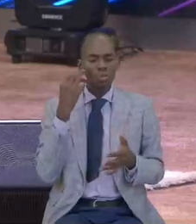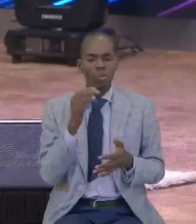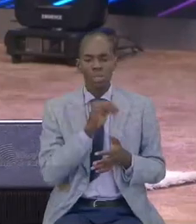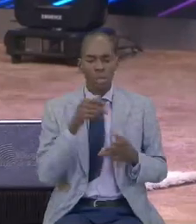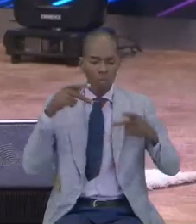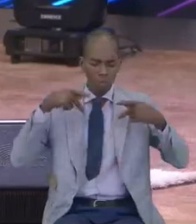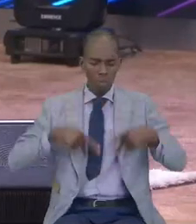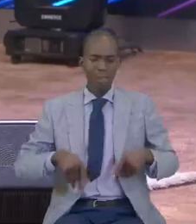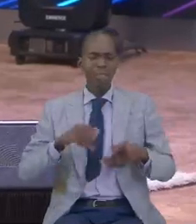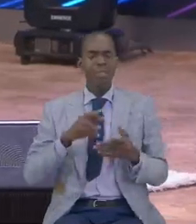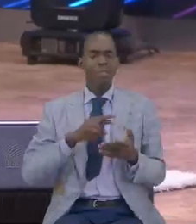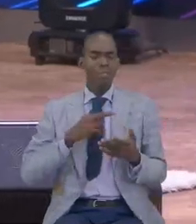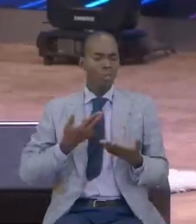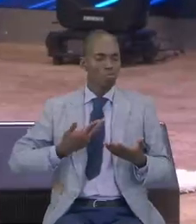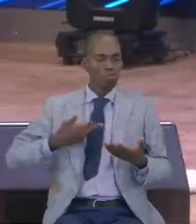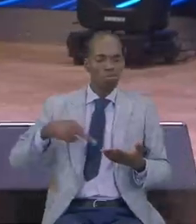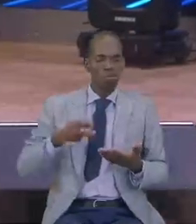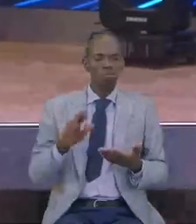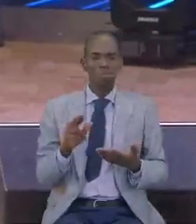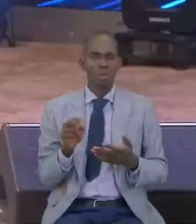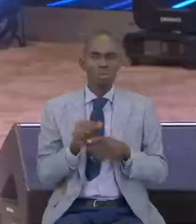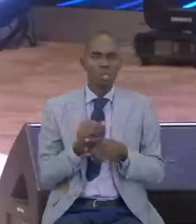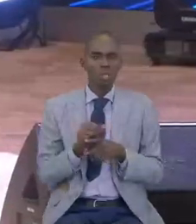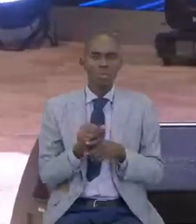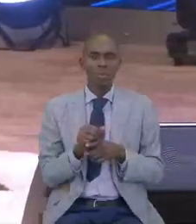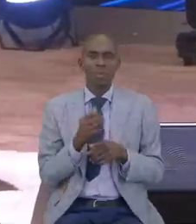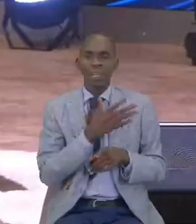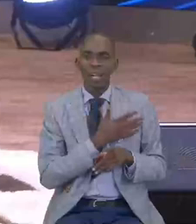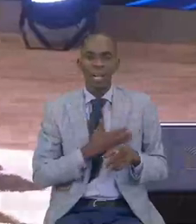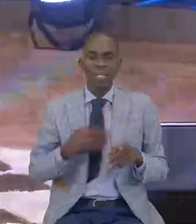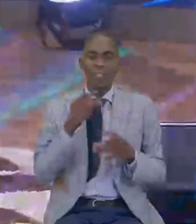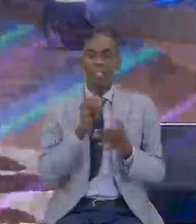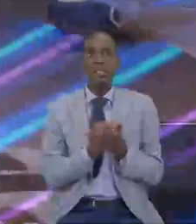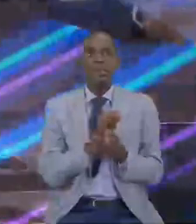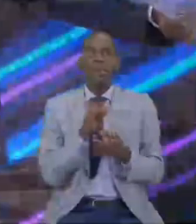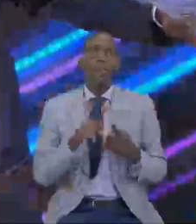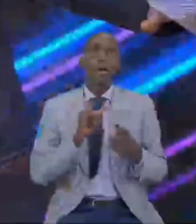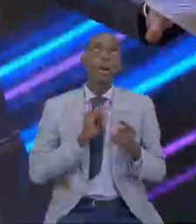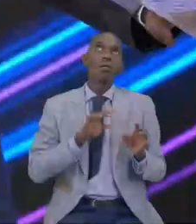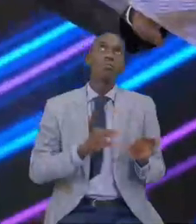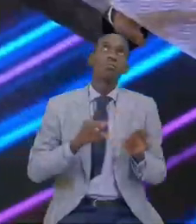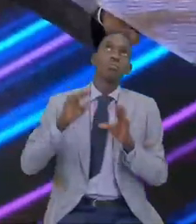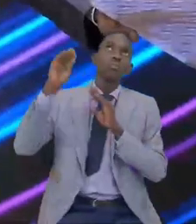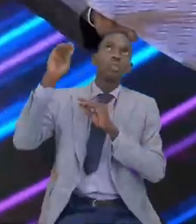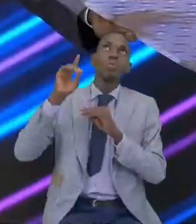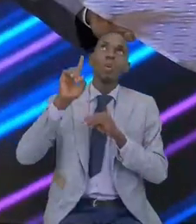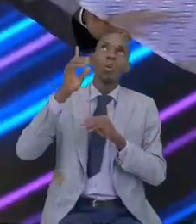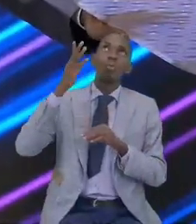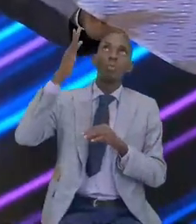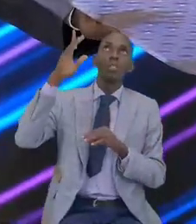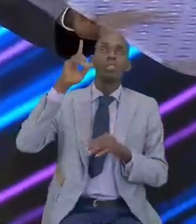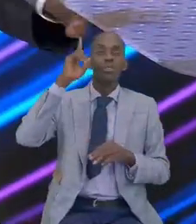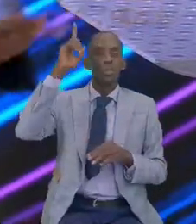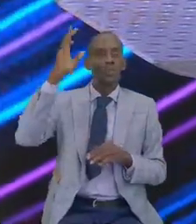seul. Et quand je vais quitter ce monde et je ferai face à Dieu dans l'au-delà, tu iras